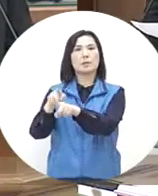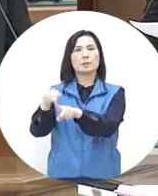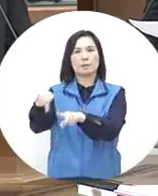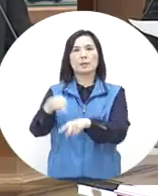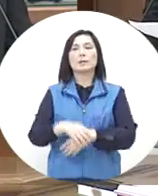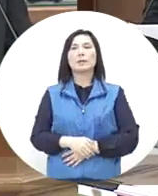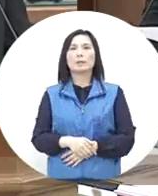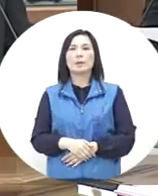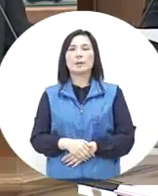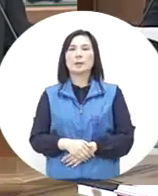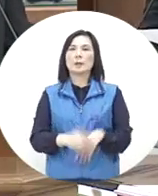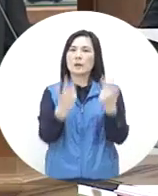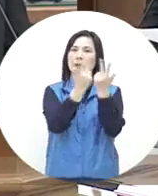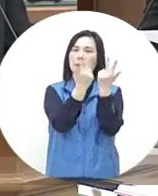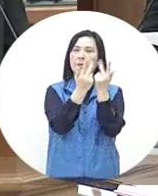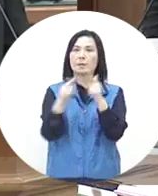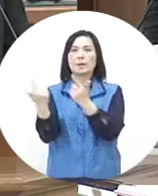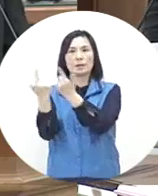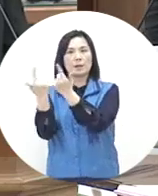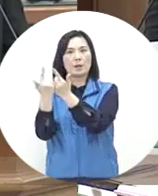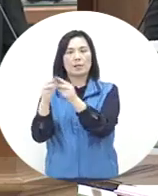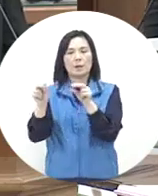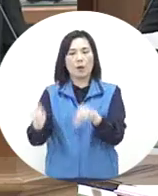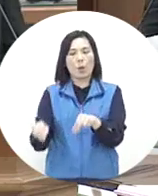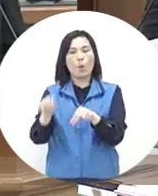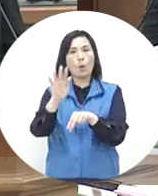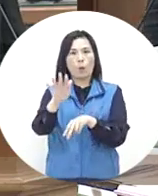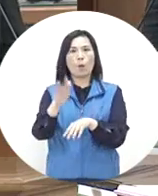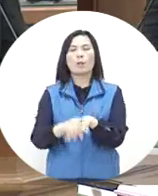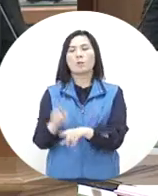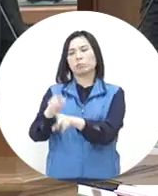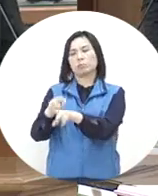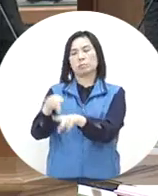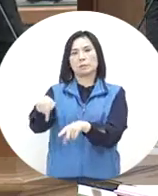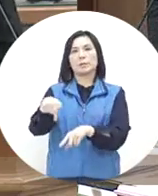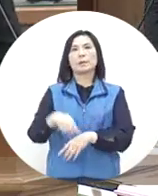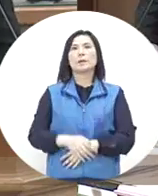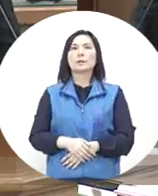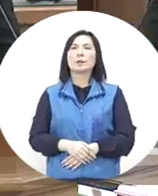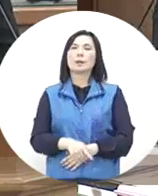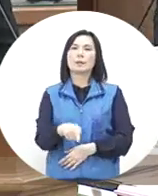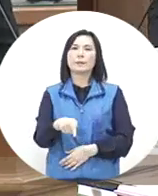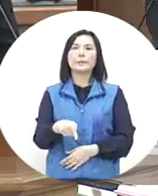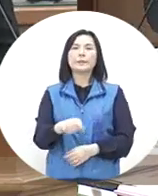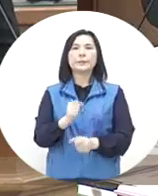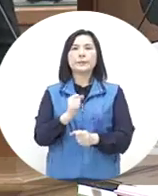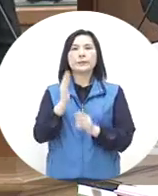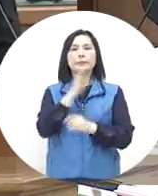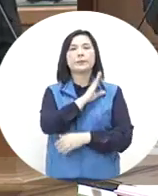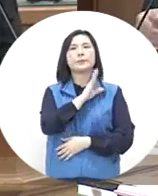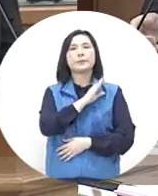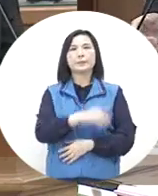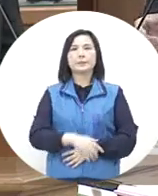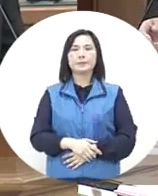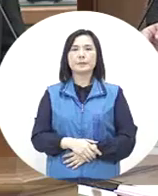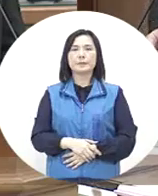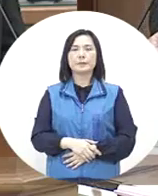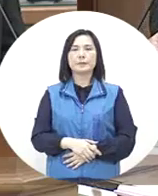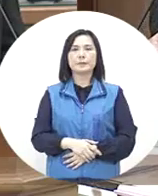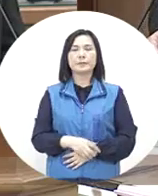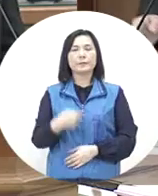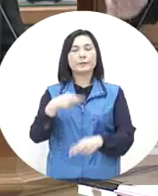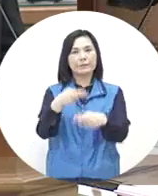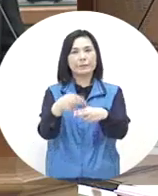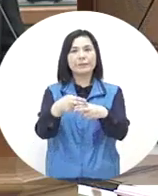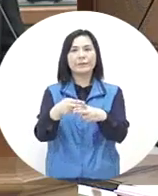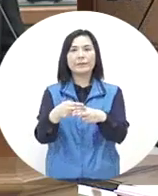就跟台北市签了这个约， 对， 就照契约行为来走嘛，这也没什么好说的，就照契约来走嘛。所以我相信大家都